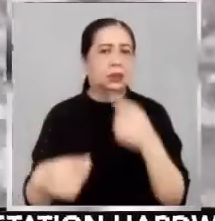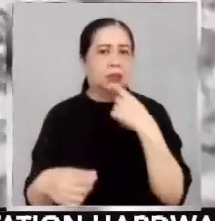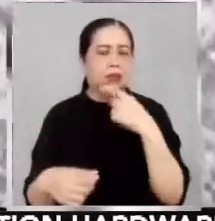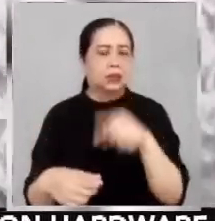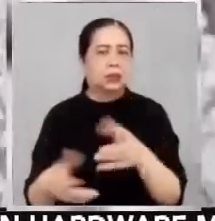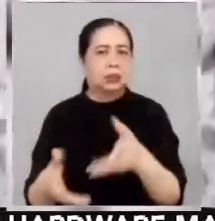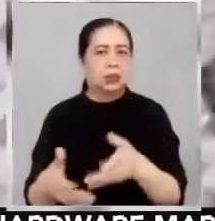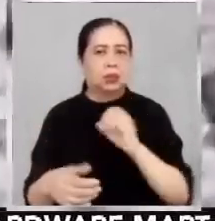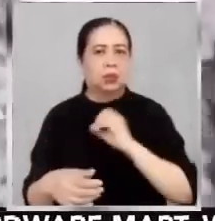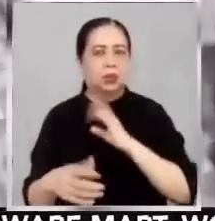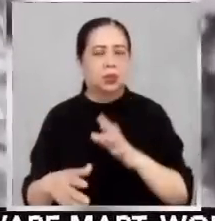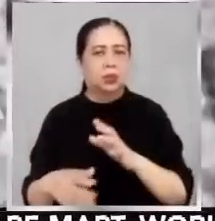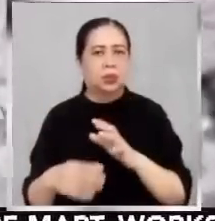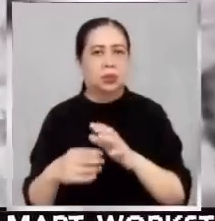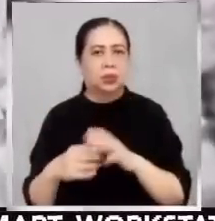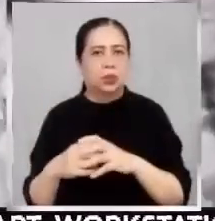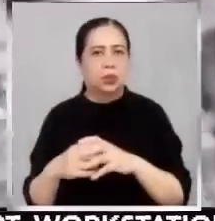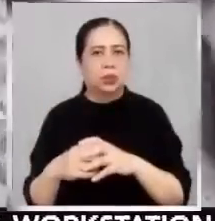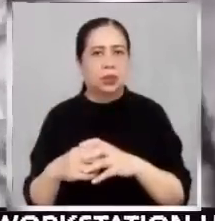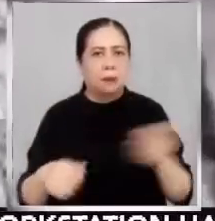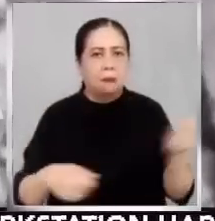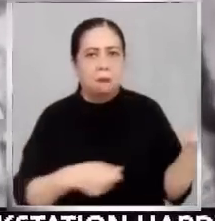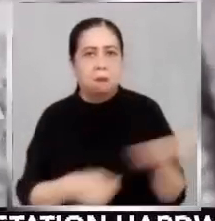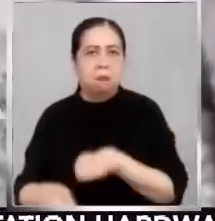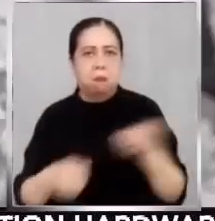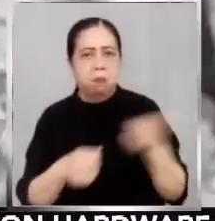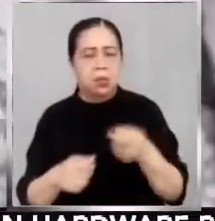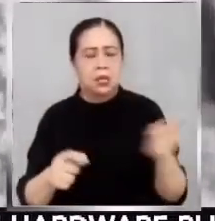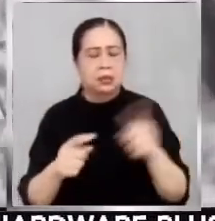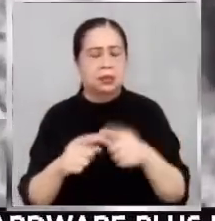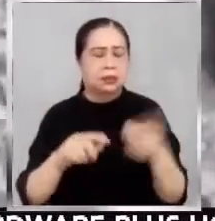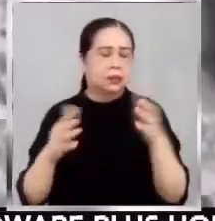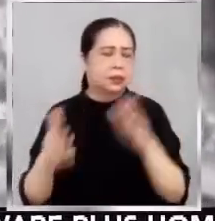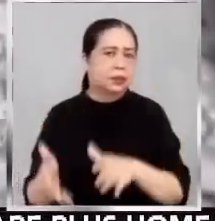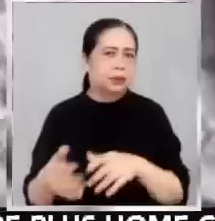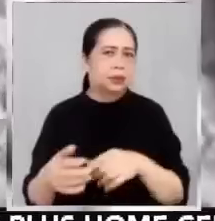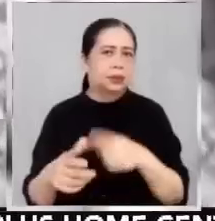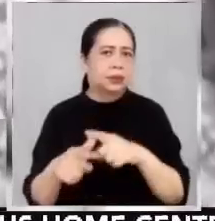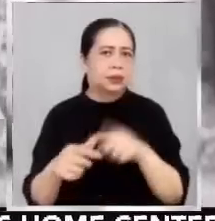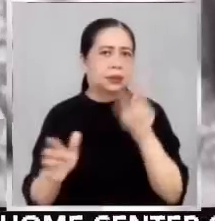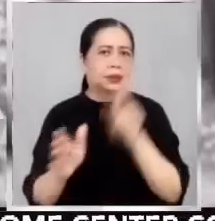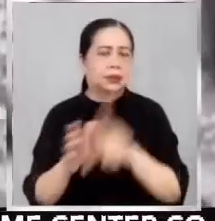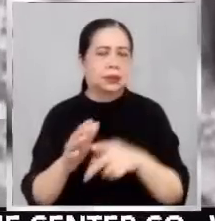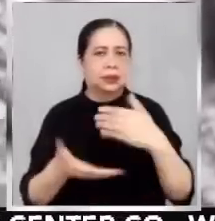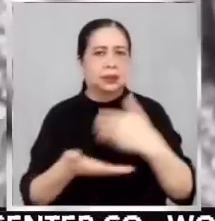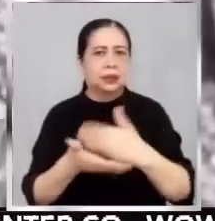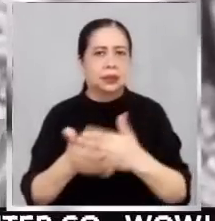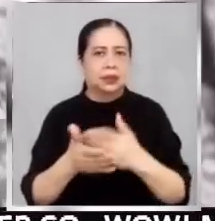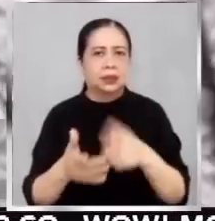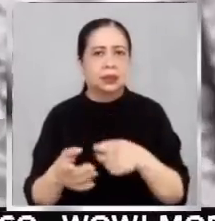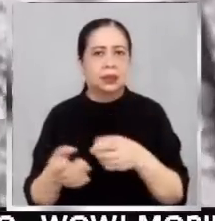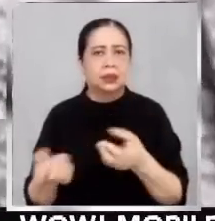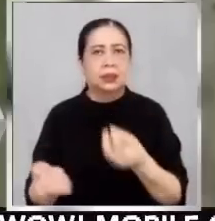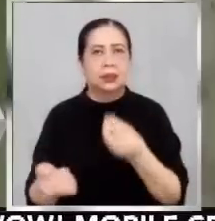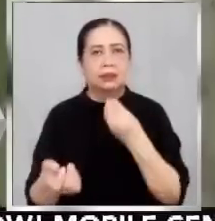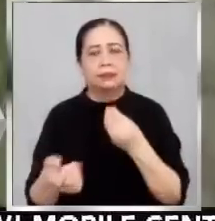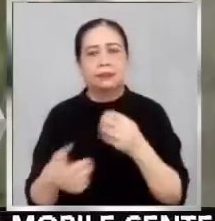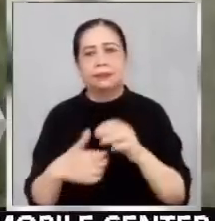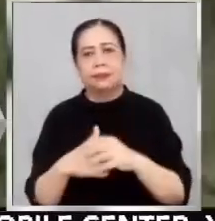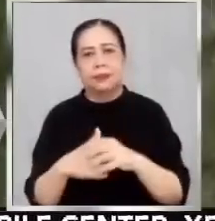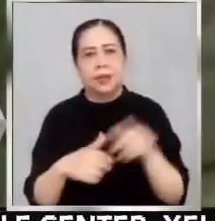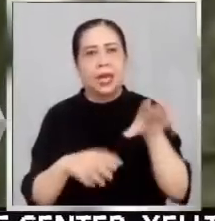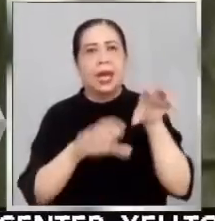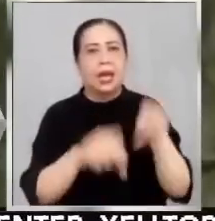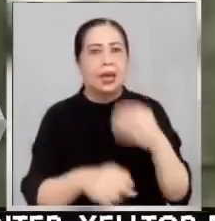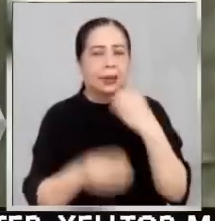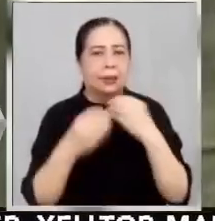kay Champ, pinagpapalo hanggang sa mamatay at kinatay ang aso matapos umanong kumain ng dalawang pato sa lugar. Nagsorry